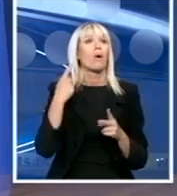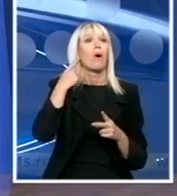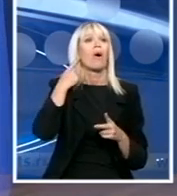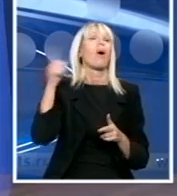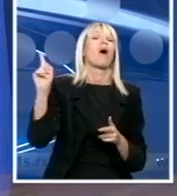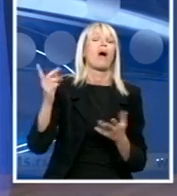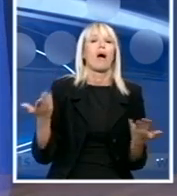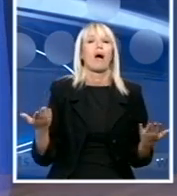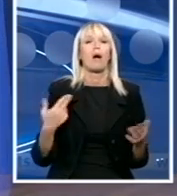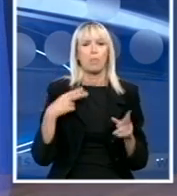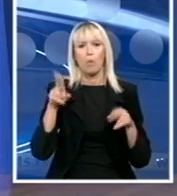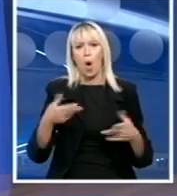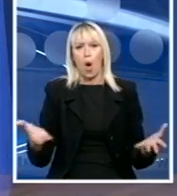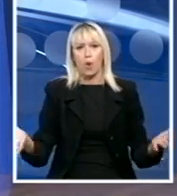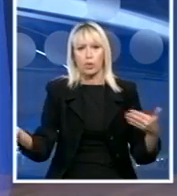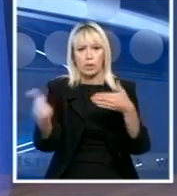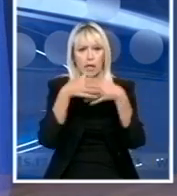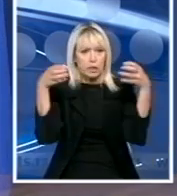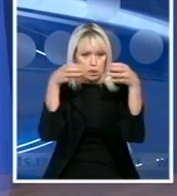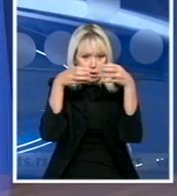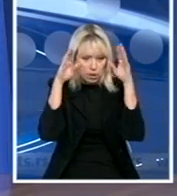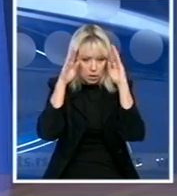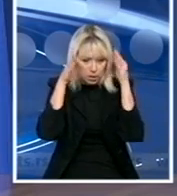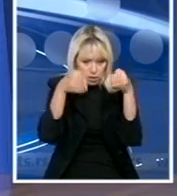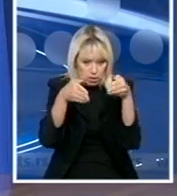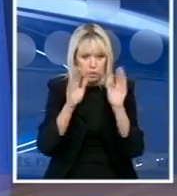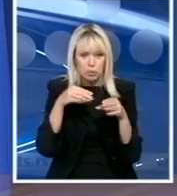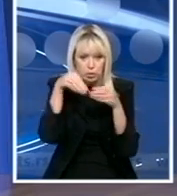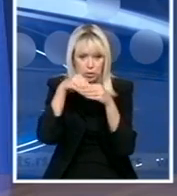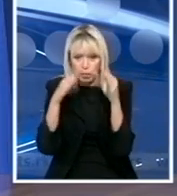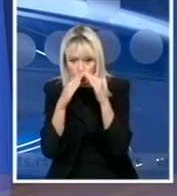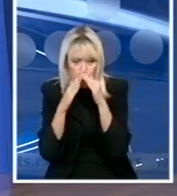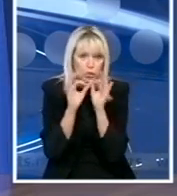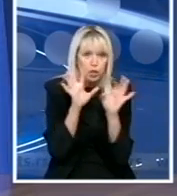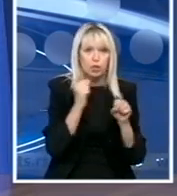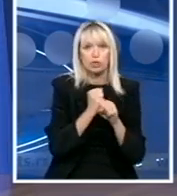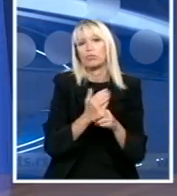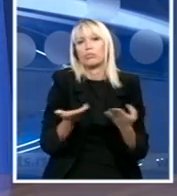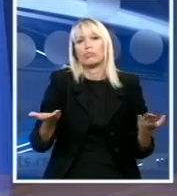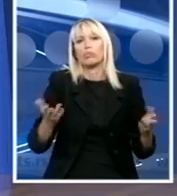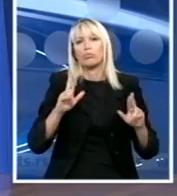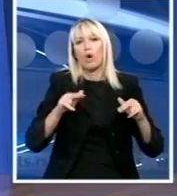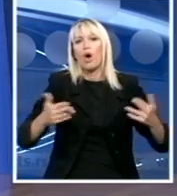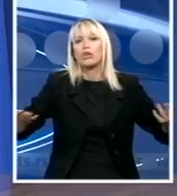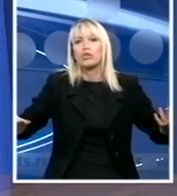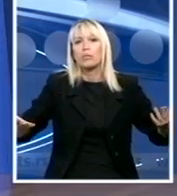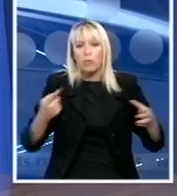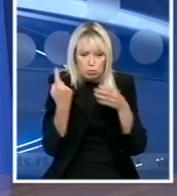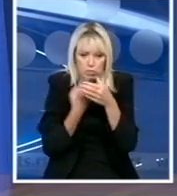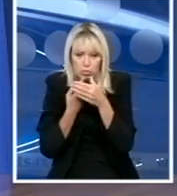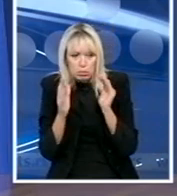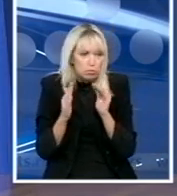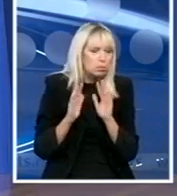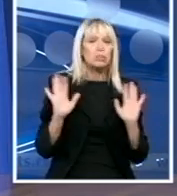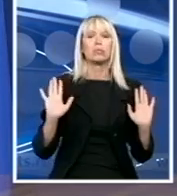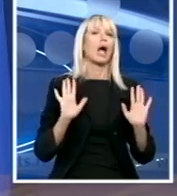mi bi mogli potpuno se zatvorimo skroz i da budemo samo u stanovima, da ne radimo ništa. I da smo izolovani i